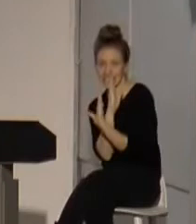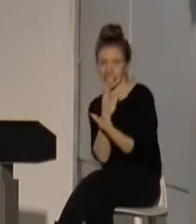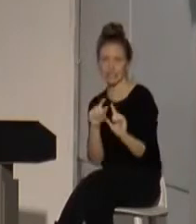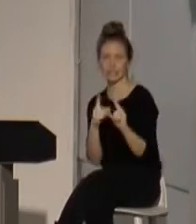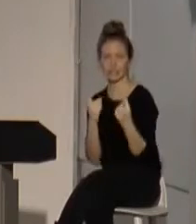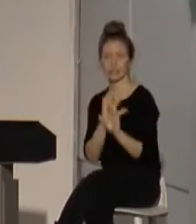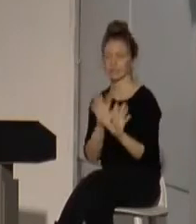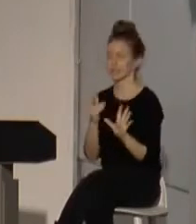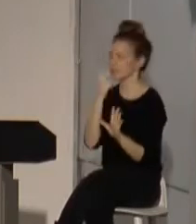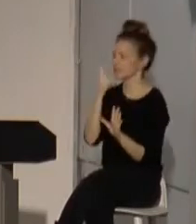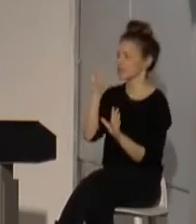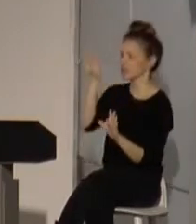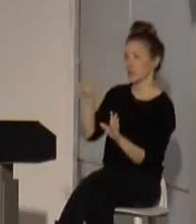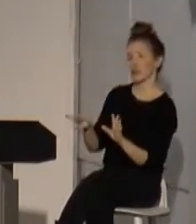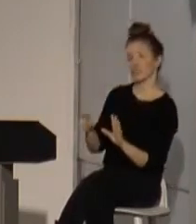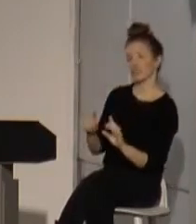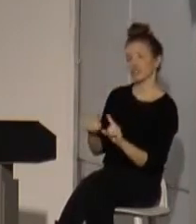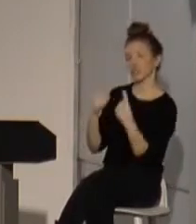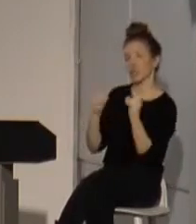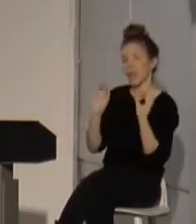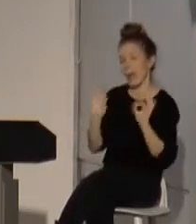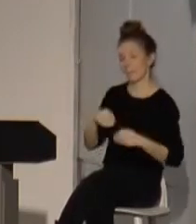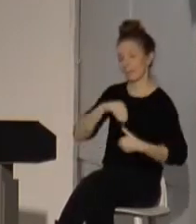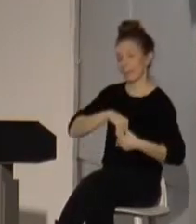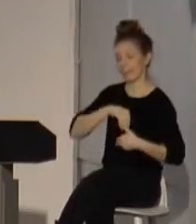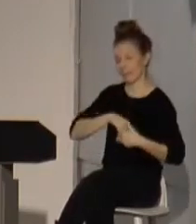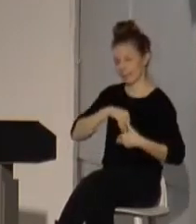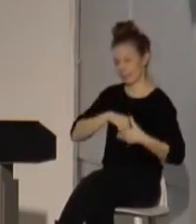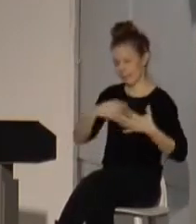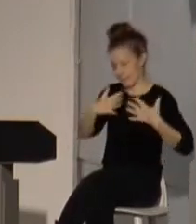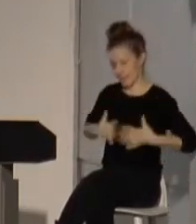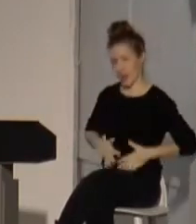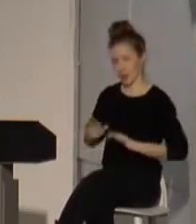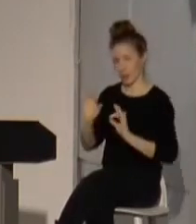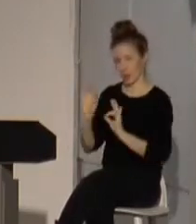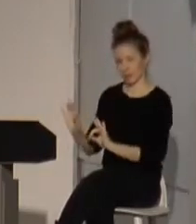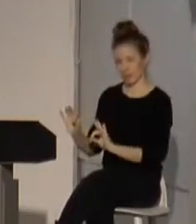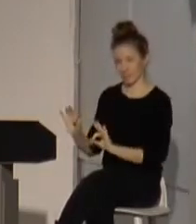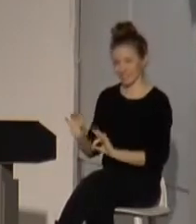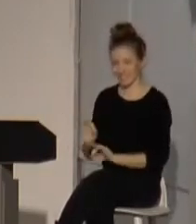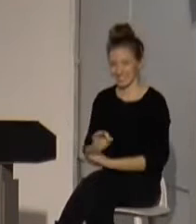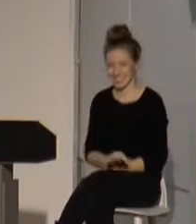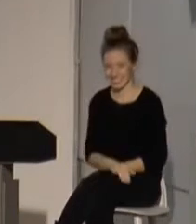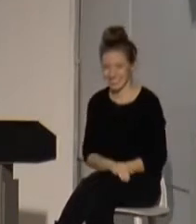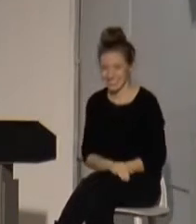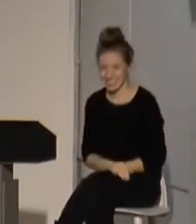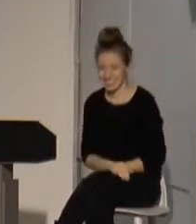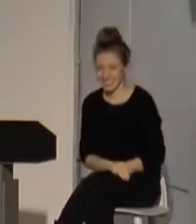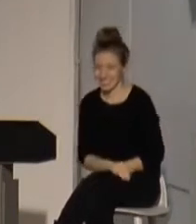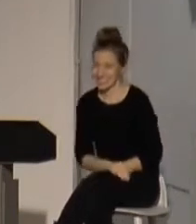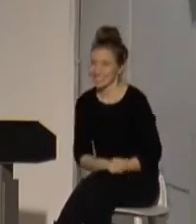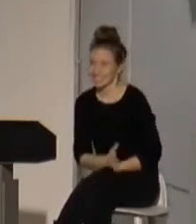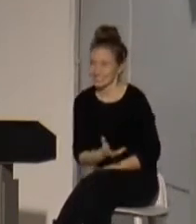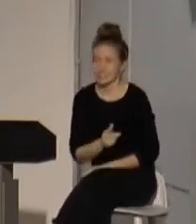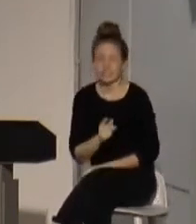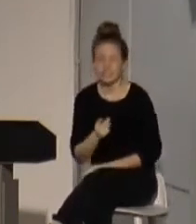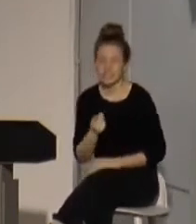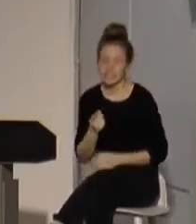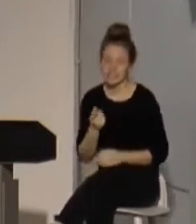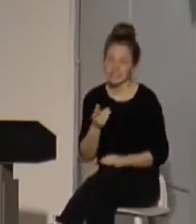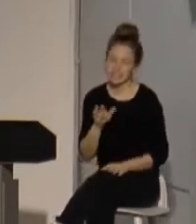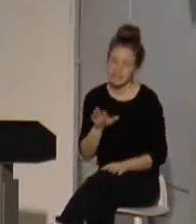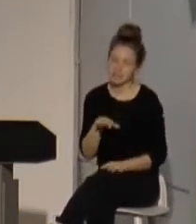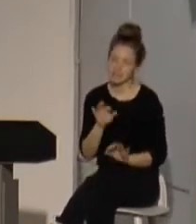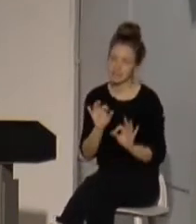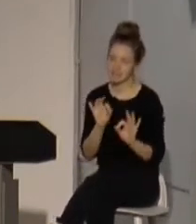שיהיה שינוי אמיתי בגוף או בשכל או בנפש, אלא מבחינת